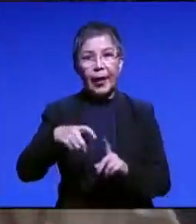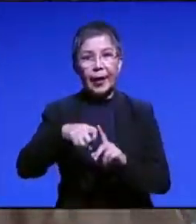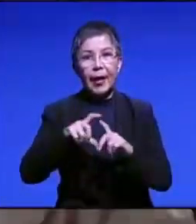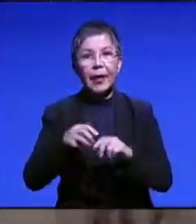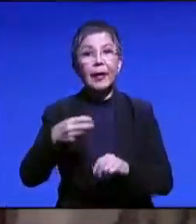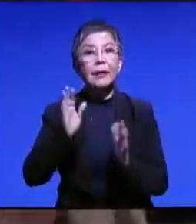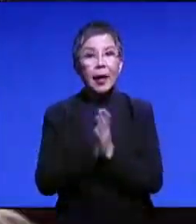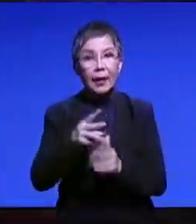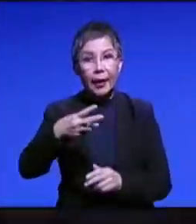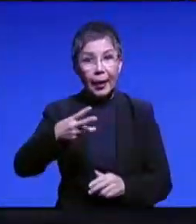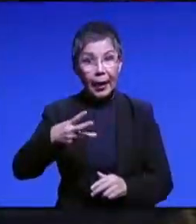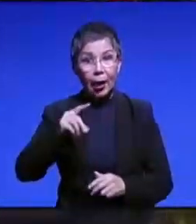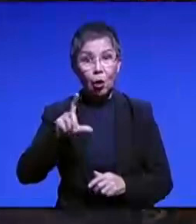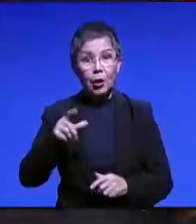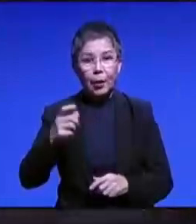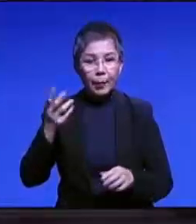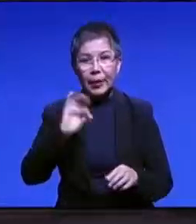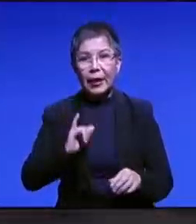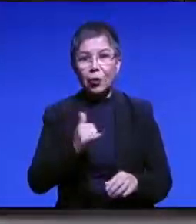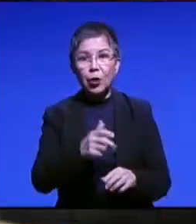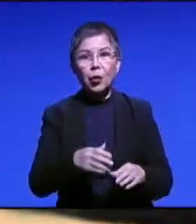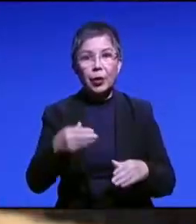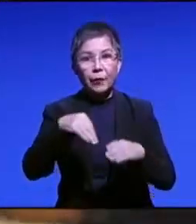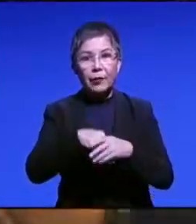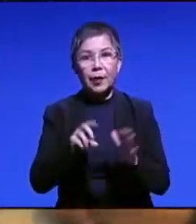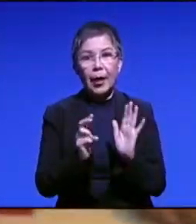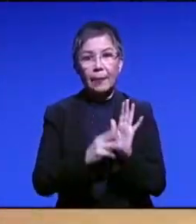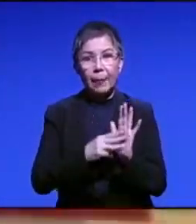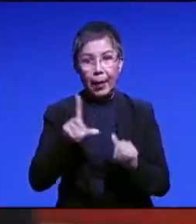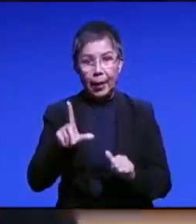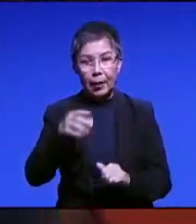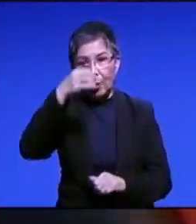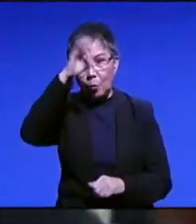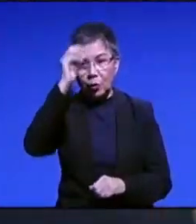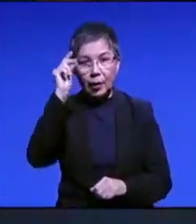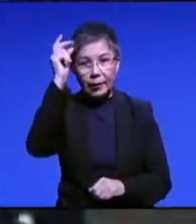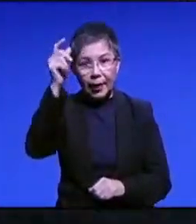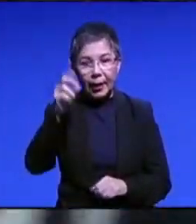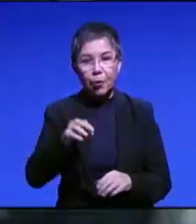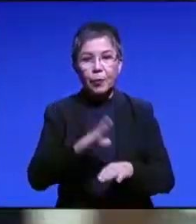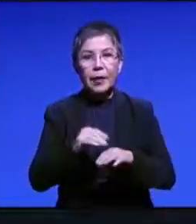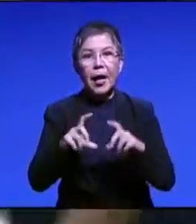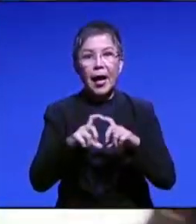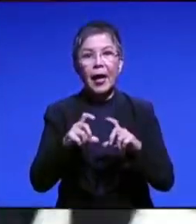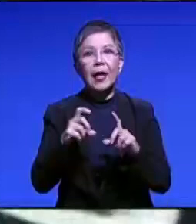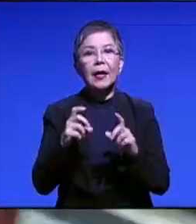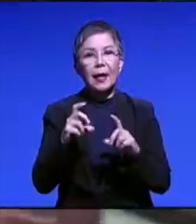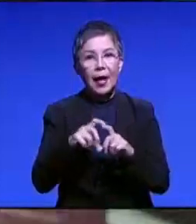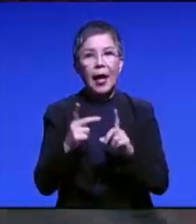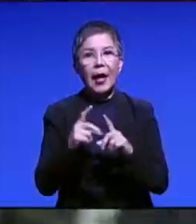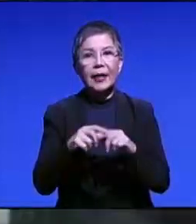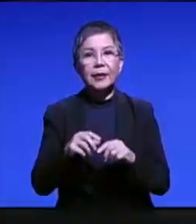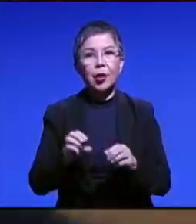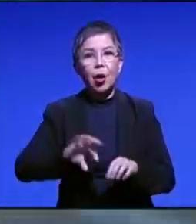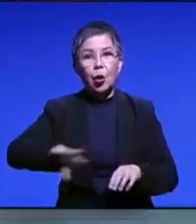Elo terkait keterlibatan dugaan penipuan investasi Mimiles. Polisi pun berencana memeriksa AHS, anggota keluarga